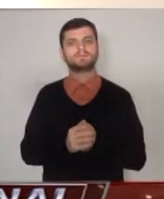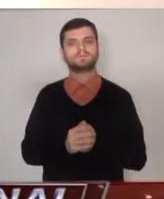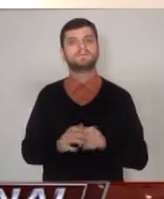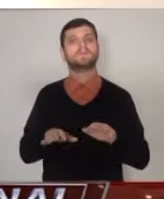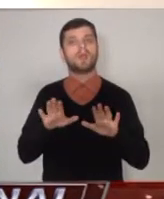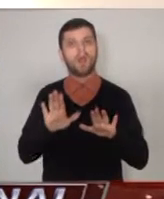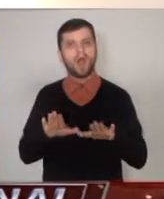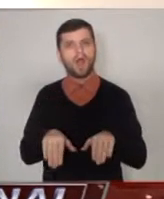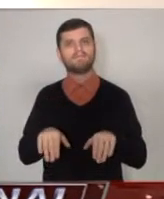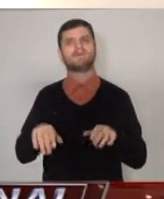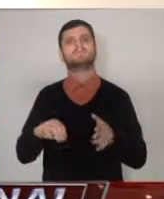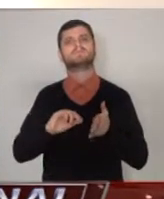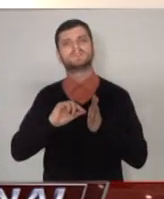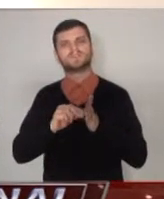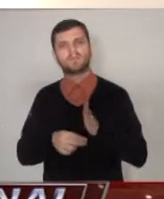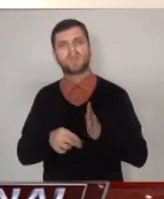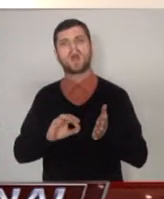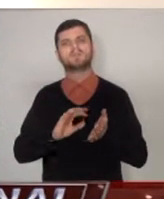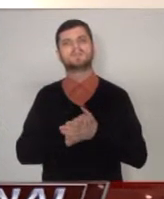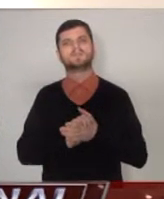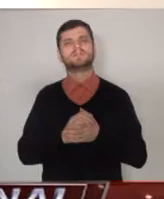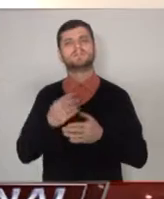deja contracte semnate în 2010.